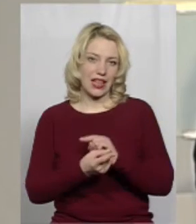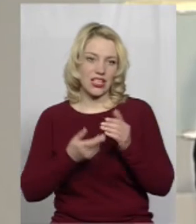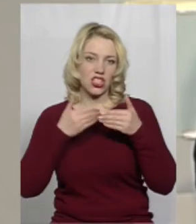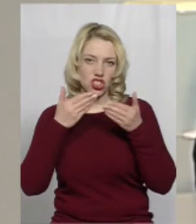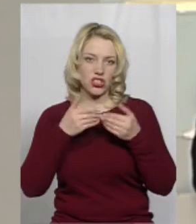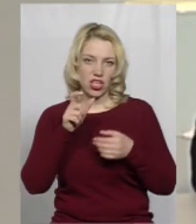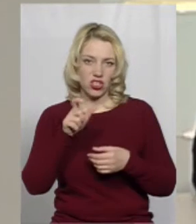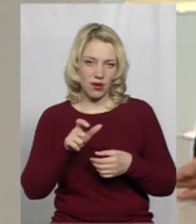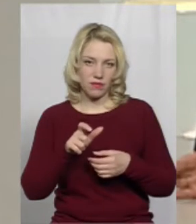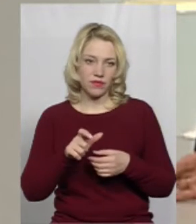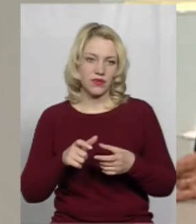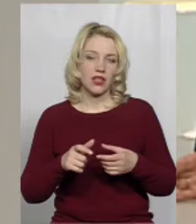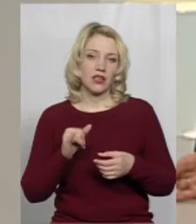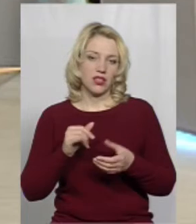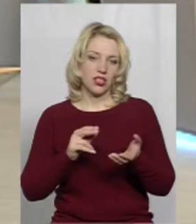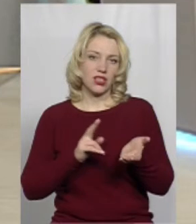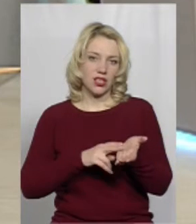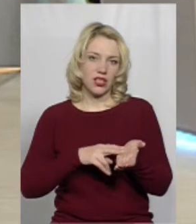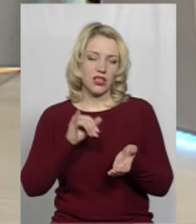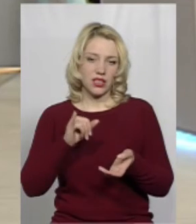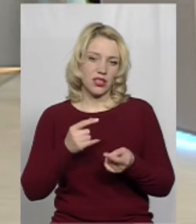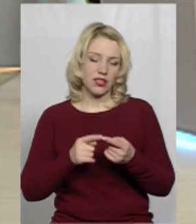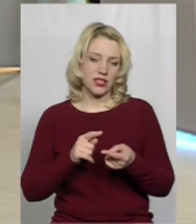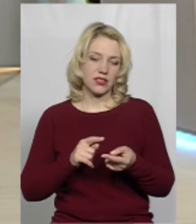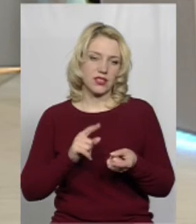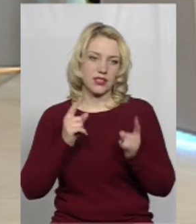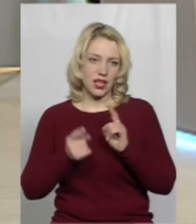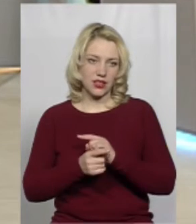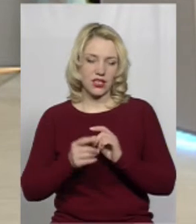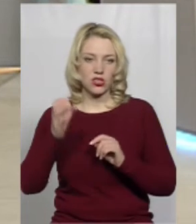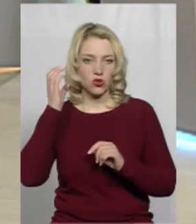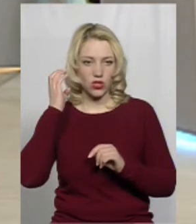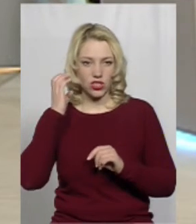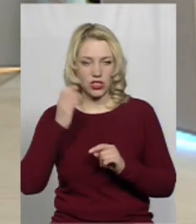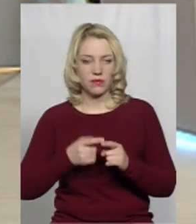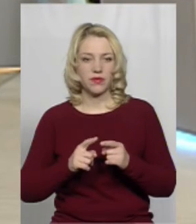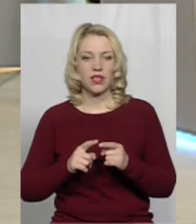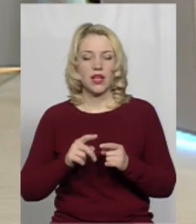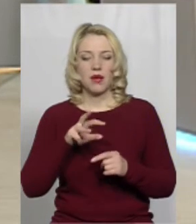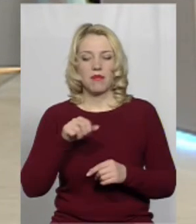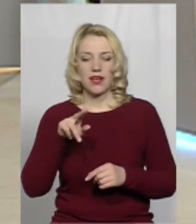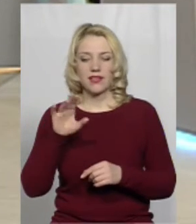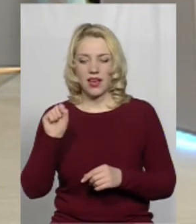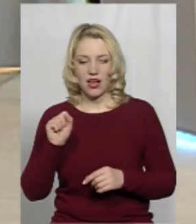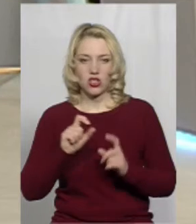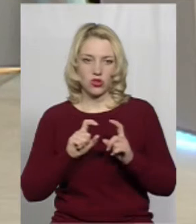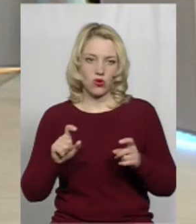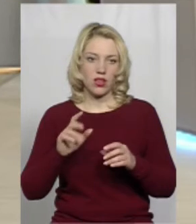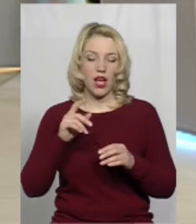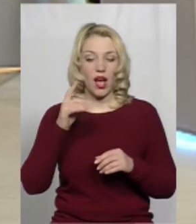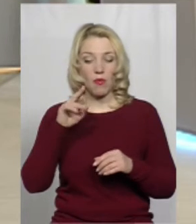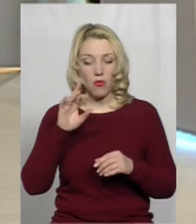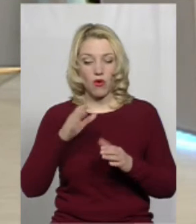І, зрештою, стати слухачем медіашколи. Так. І по випуску після цієї школи, я думаю,